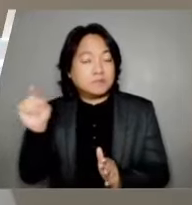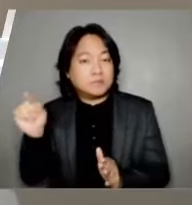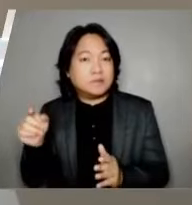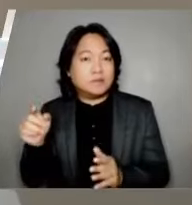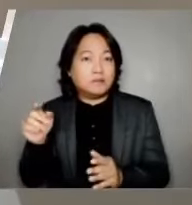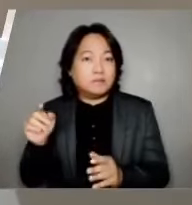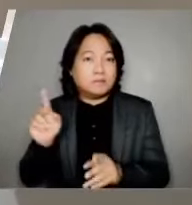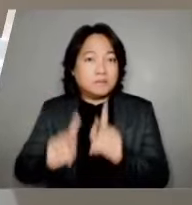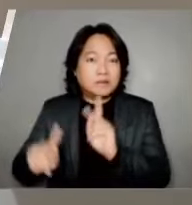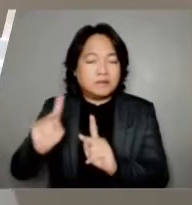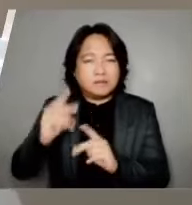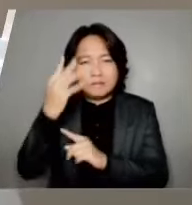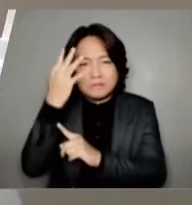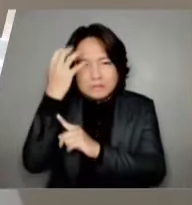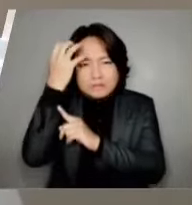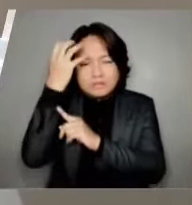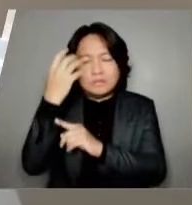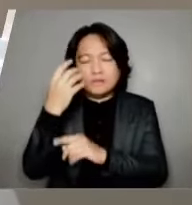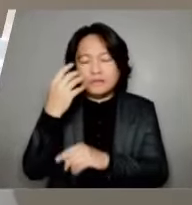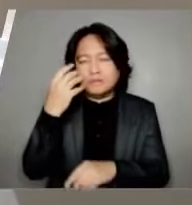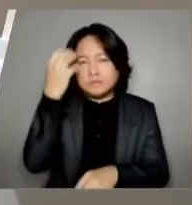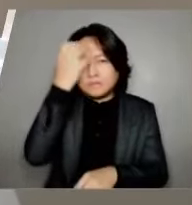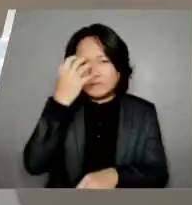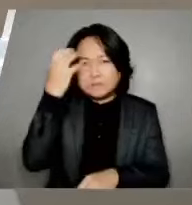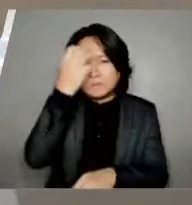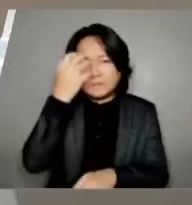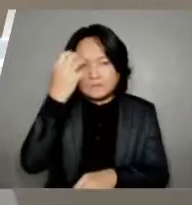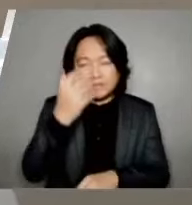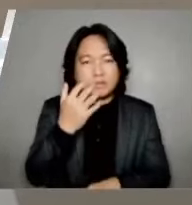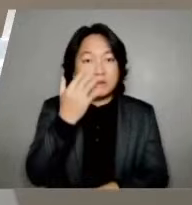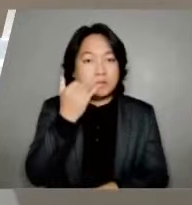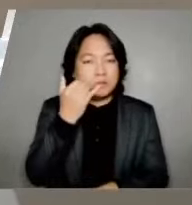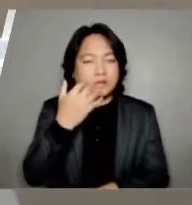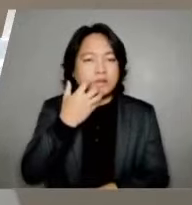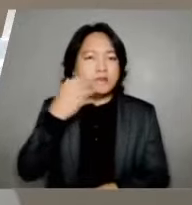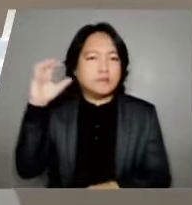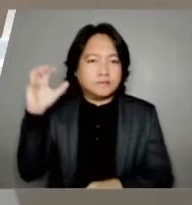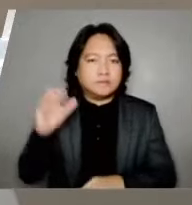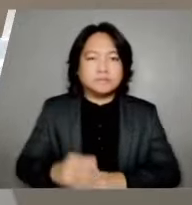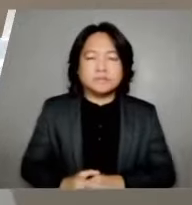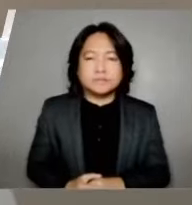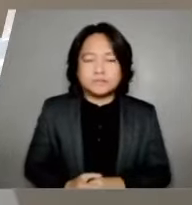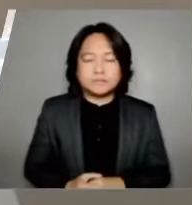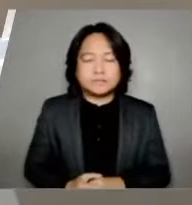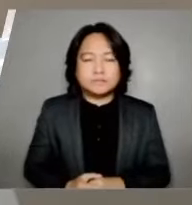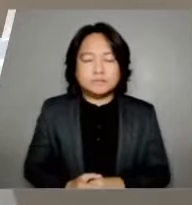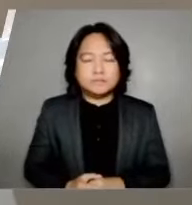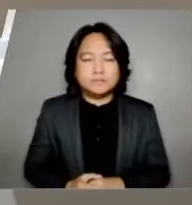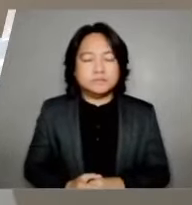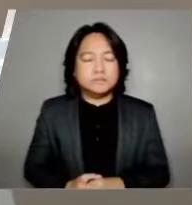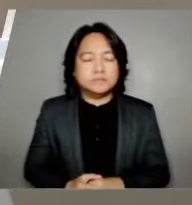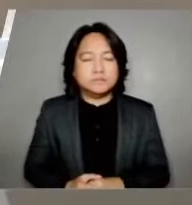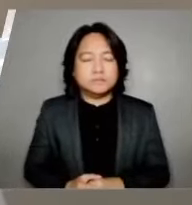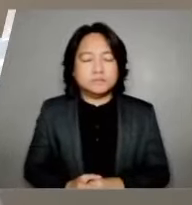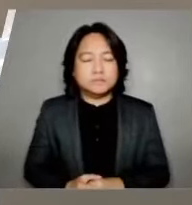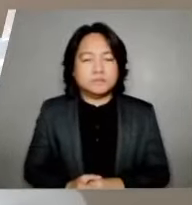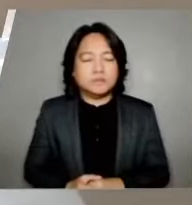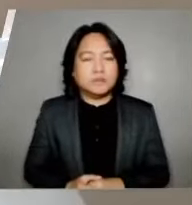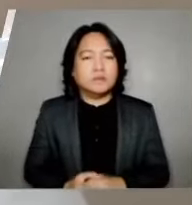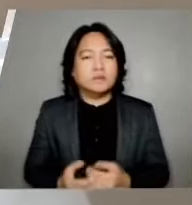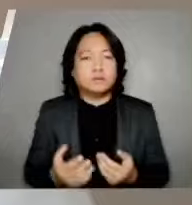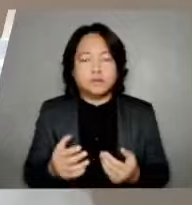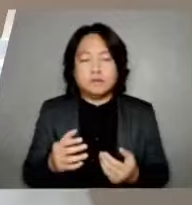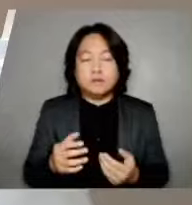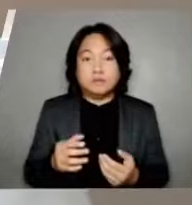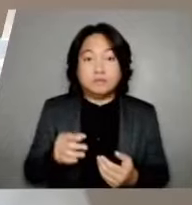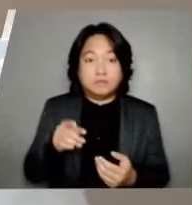at pagkahilo. Subalit kasi ito yung mga early na presentasyon po na pwede maging dahilan po ng heat stroke. In